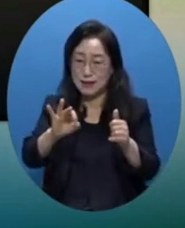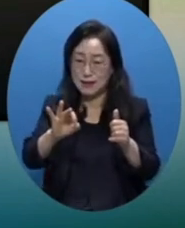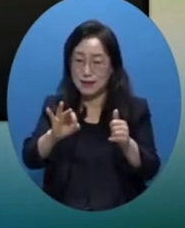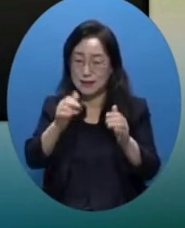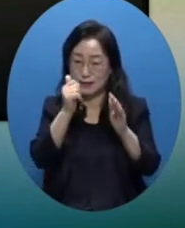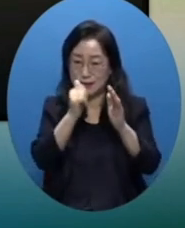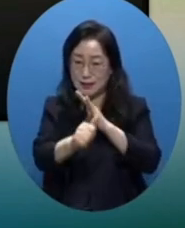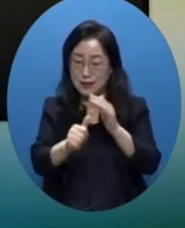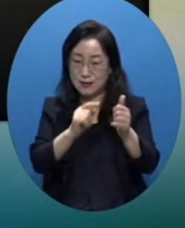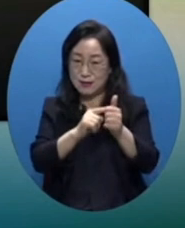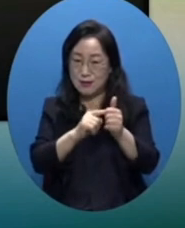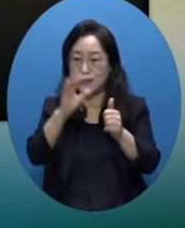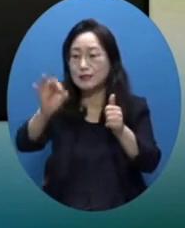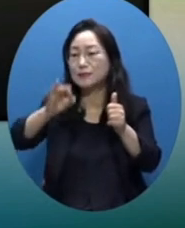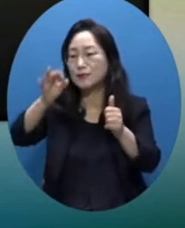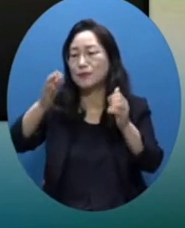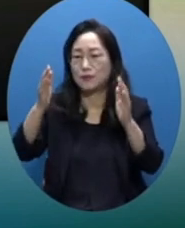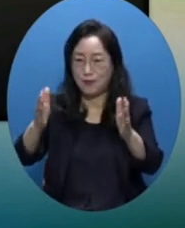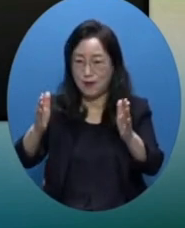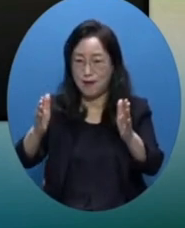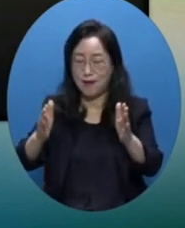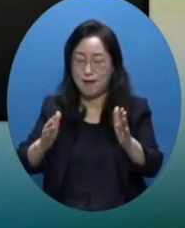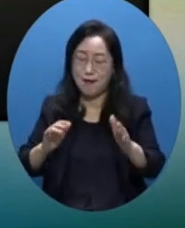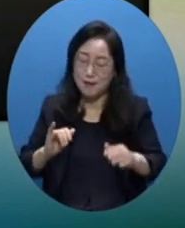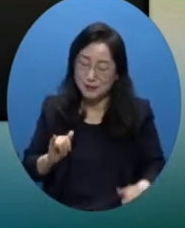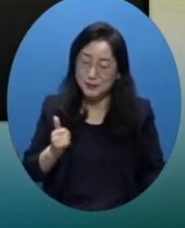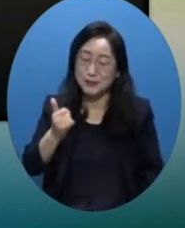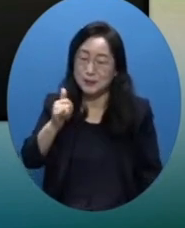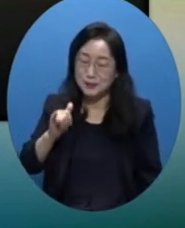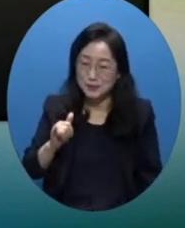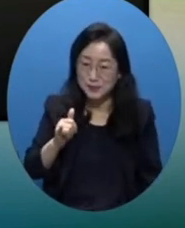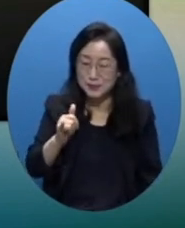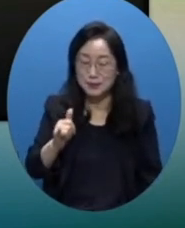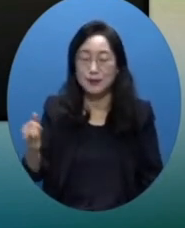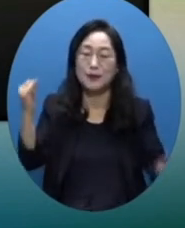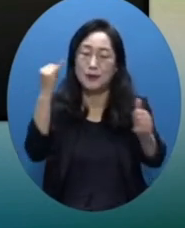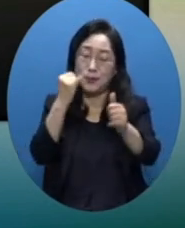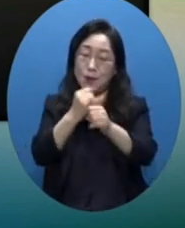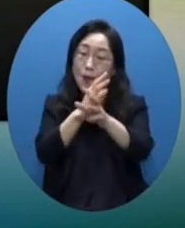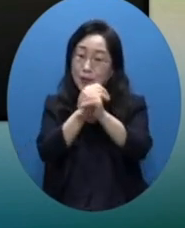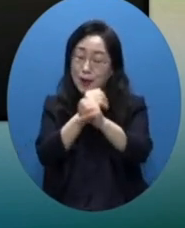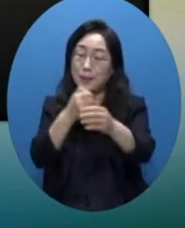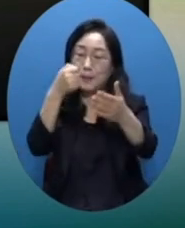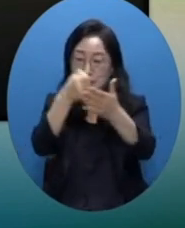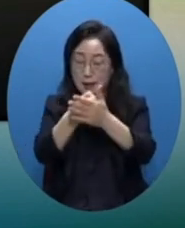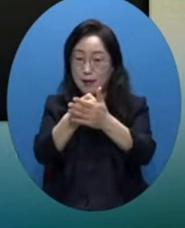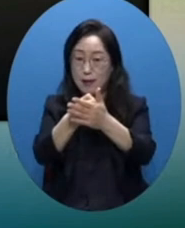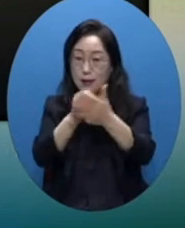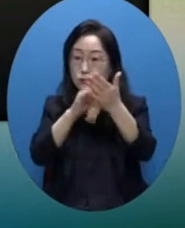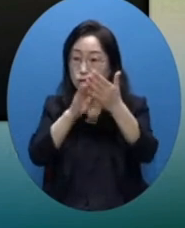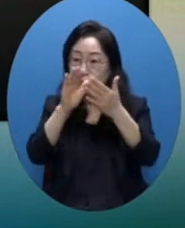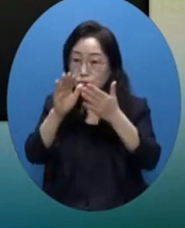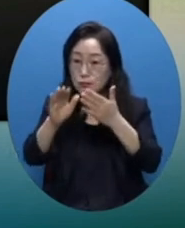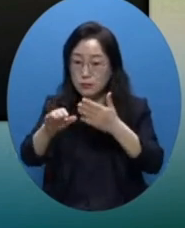씨하고 10년 동안 열애 끝에 결혼 날짜를 잡아놓고 결혼하기로 했는데 그만